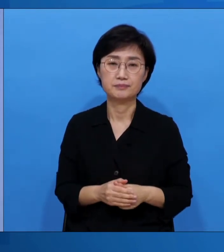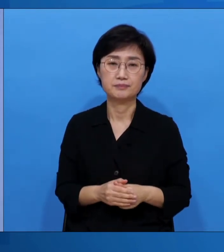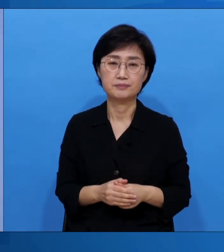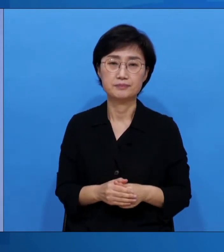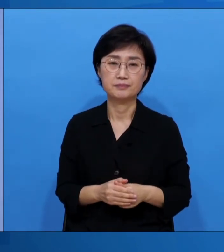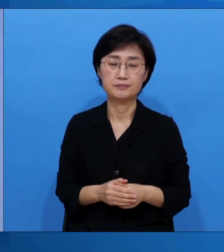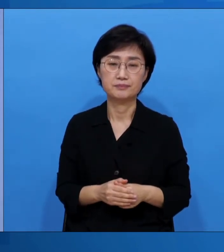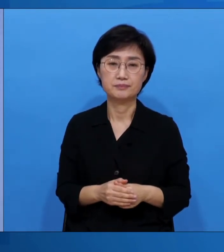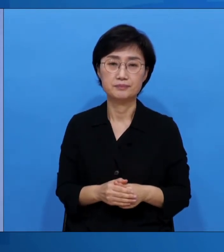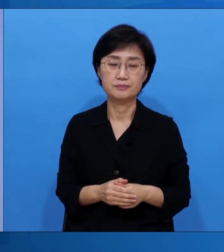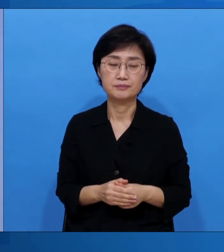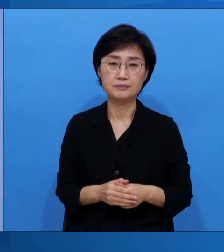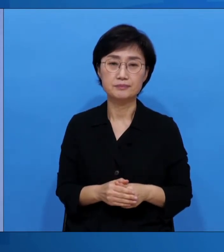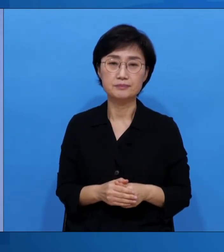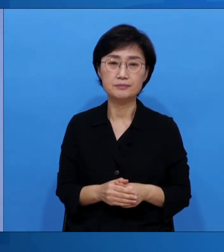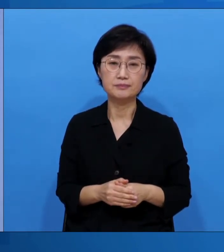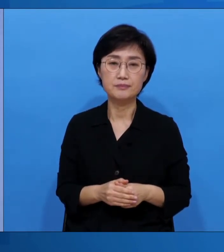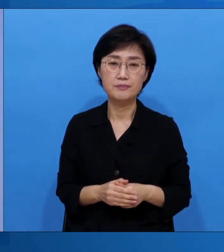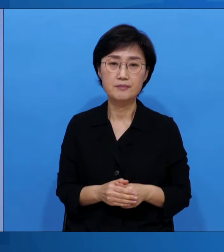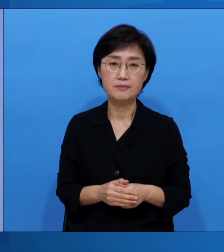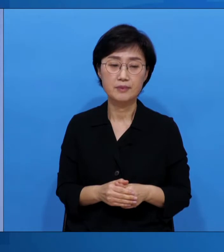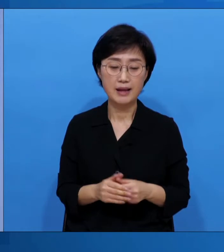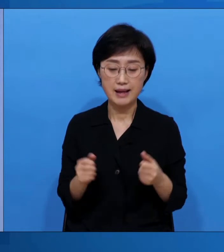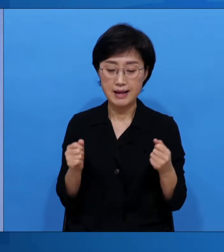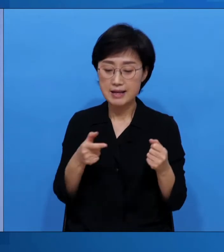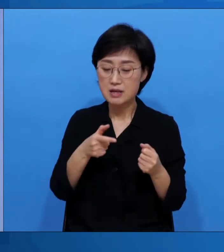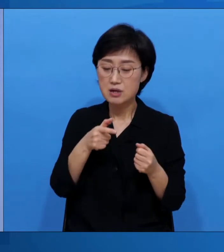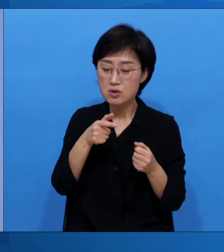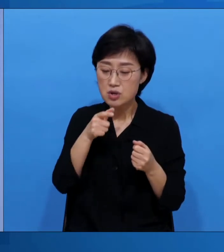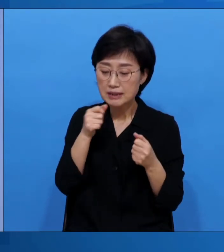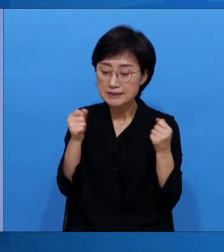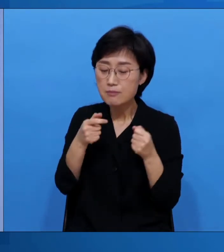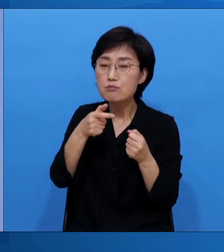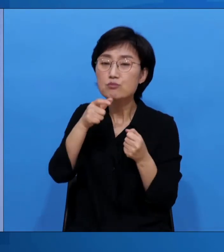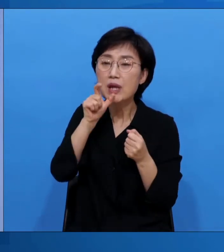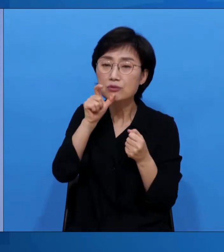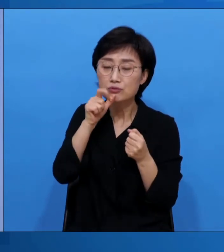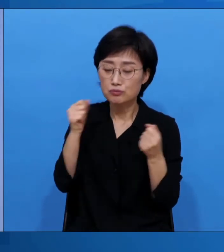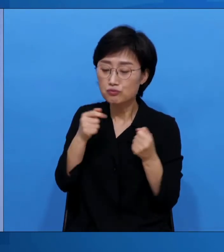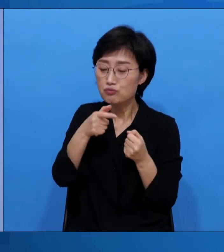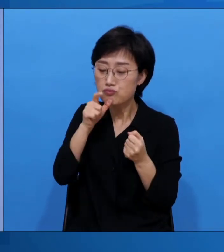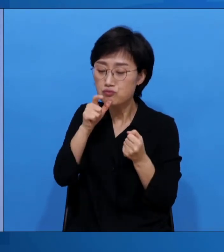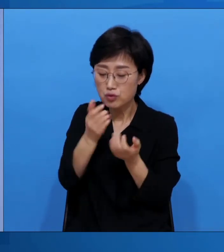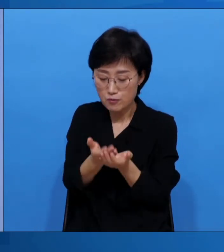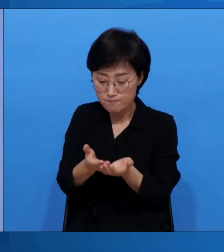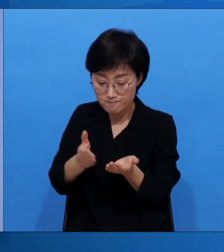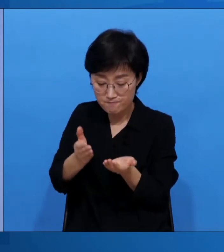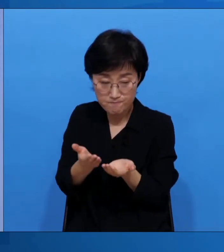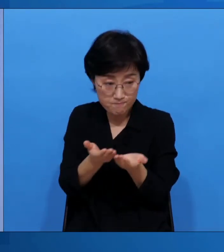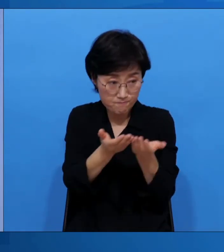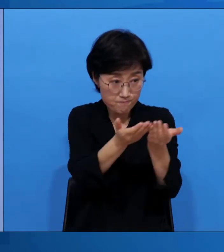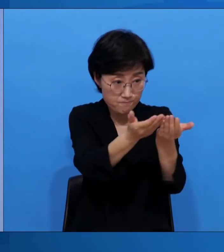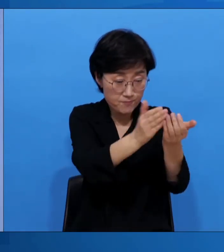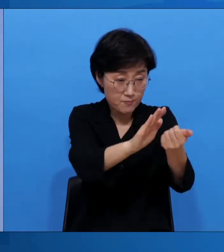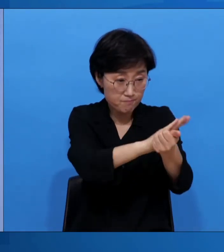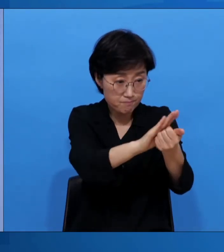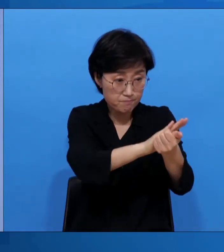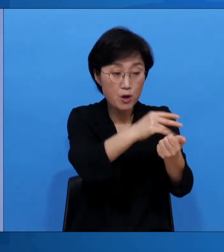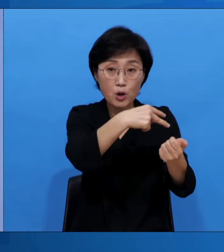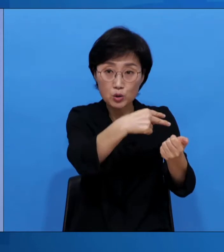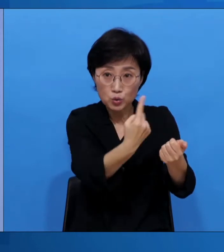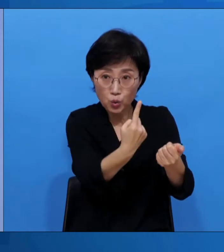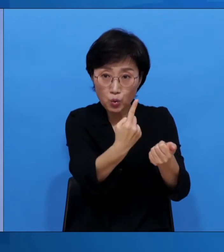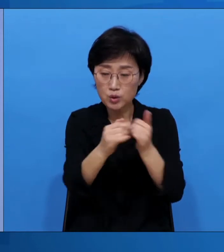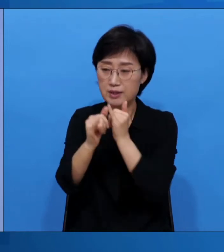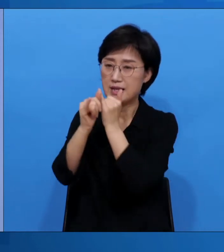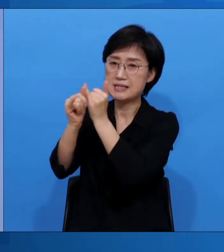person. 그러면서 냉수 한 그릇이라도 상 잃지 아니하리라. And then he goes on to say, if anyone gives even a cup of